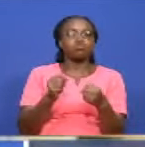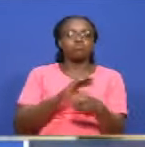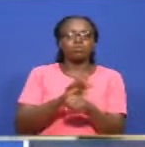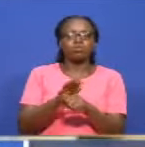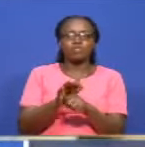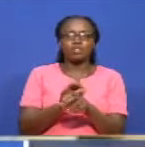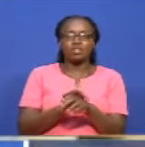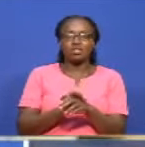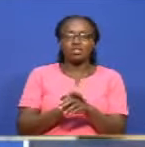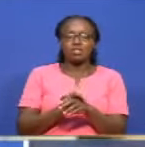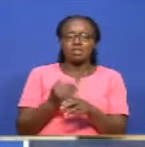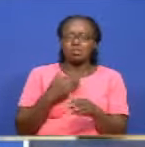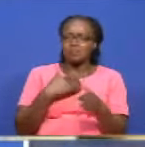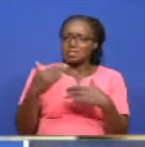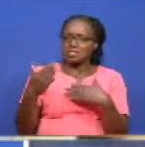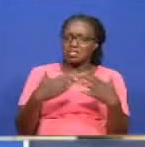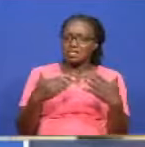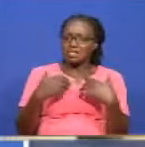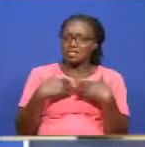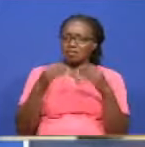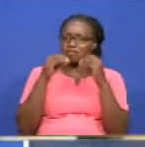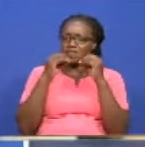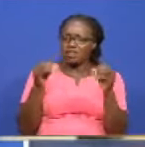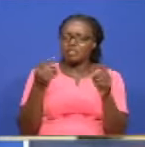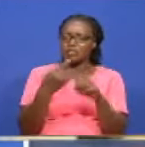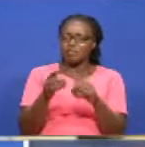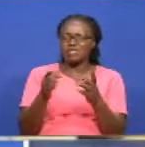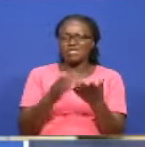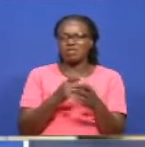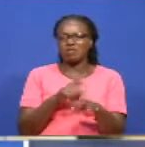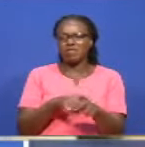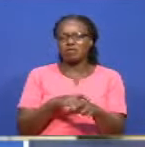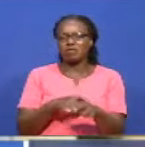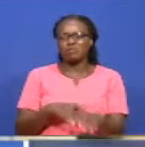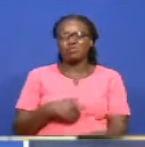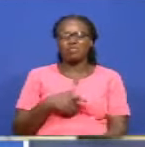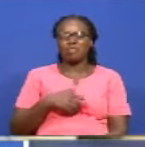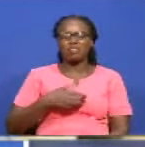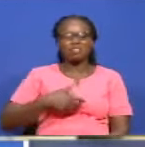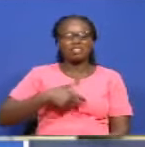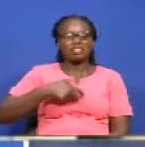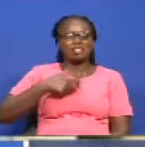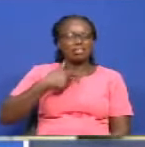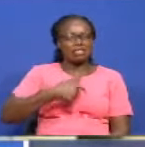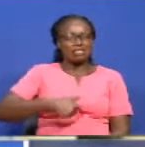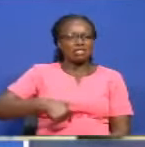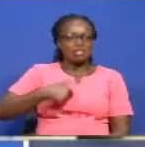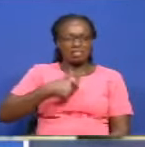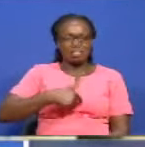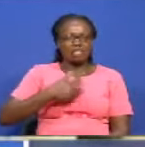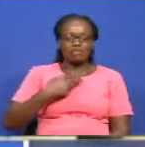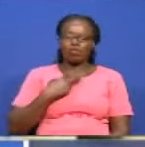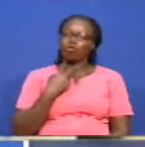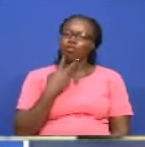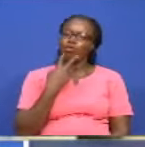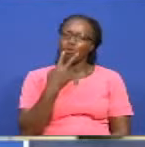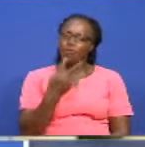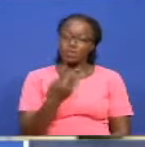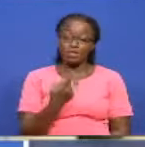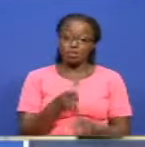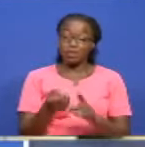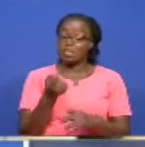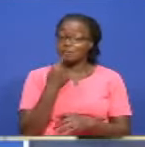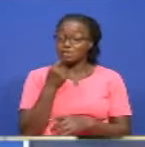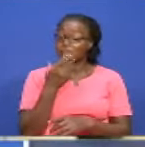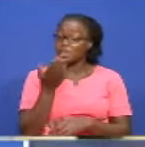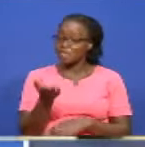kuwa na symptoms, ila saa zingine unasikia kidogo kichefuchevu hivyo. But ile matibabu tunapewa